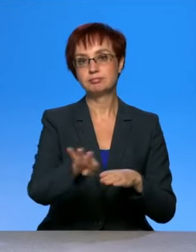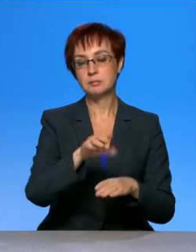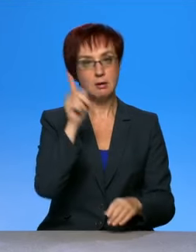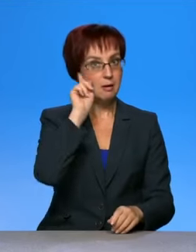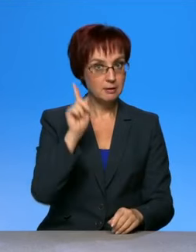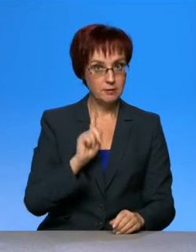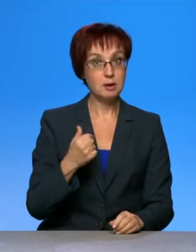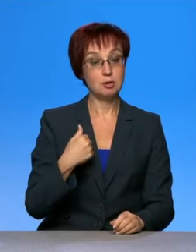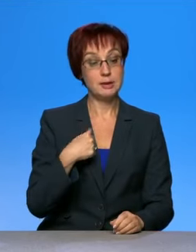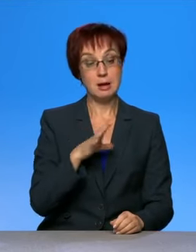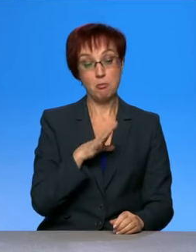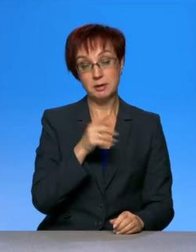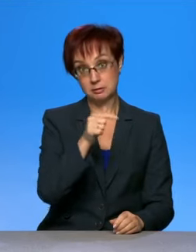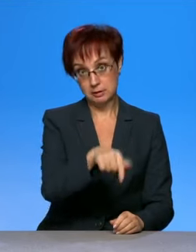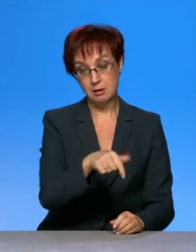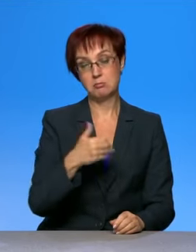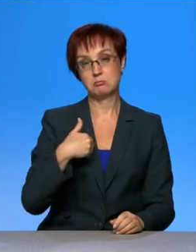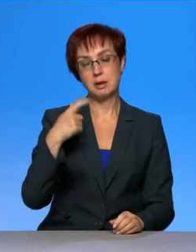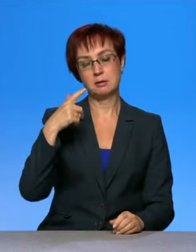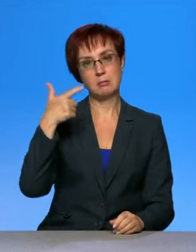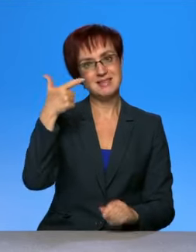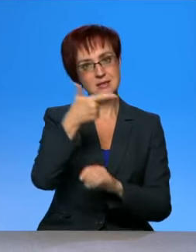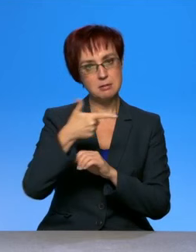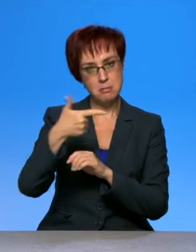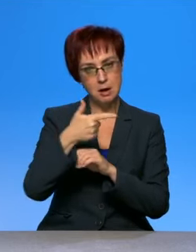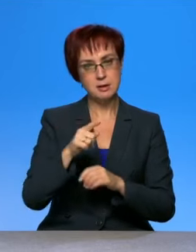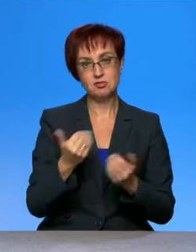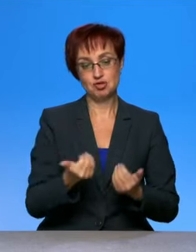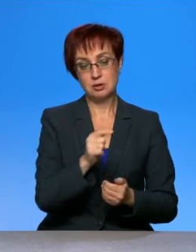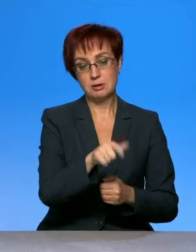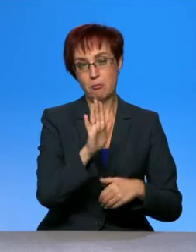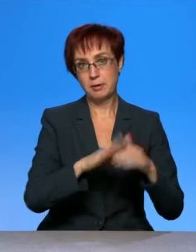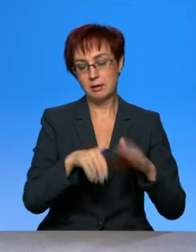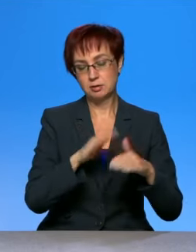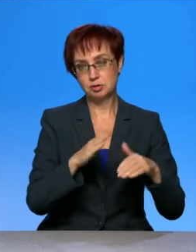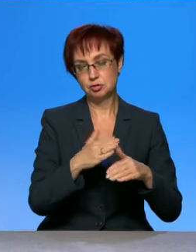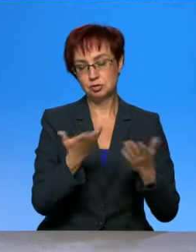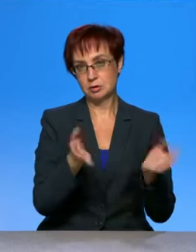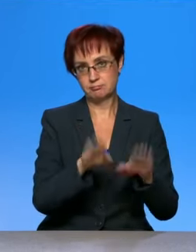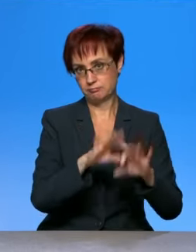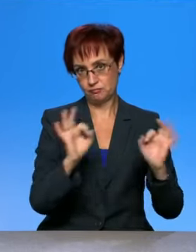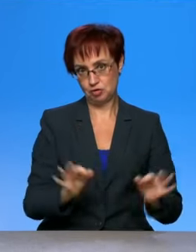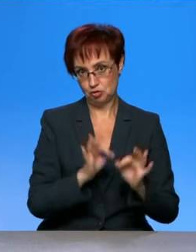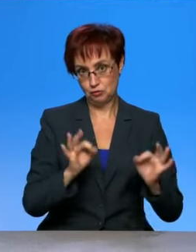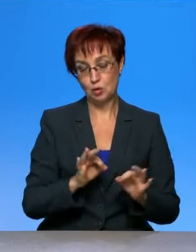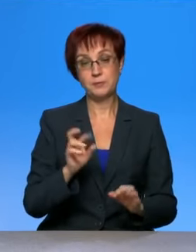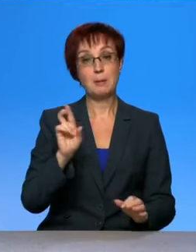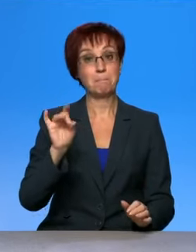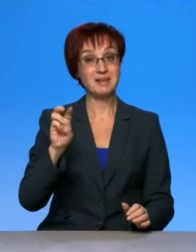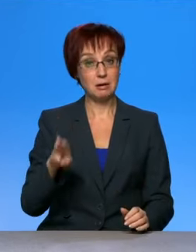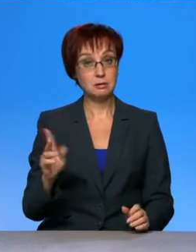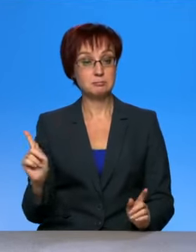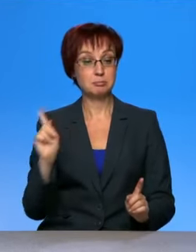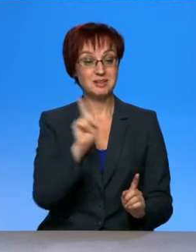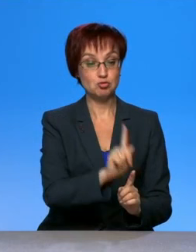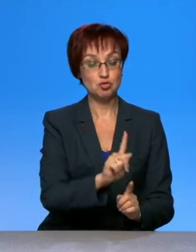там же снимали я стоял там практически ничего не осталось и когда он Подошёл к этому памятнику он сделал то Чего никто не ожидал что